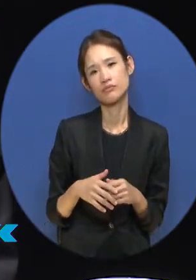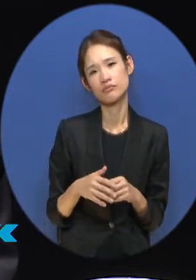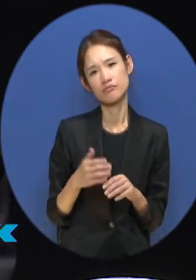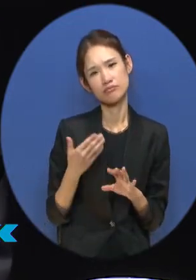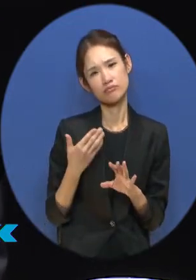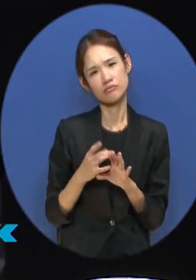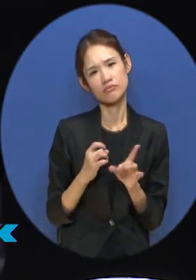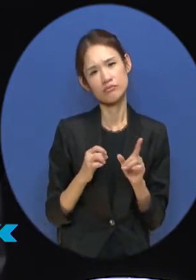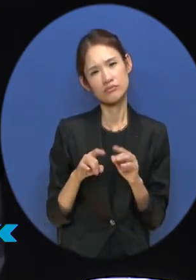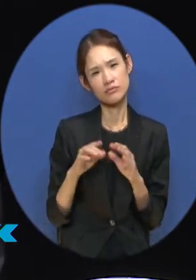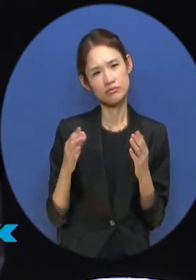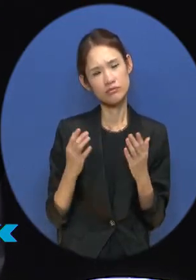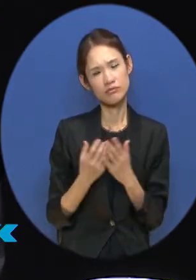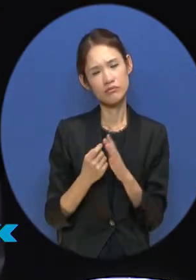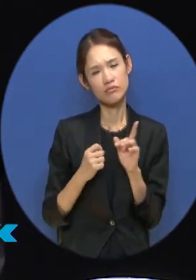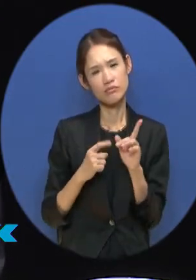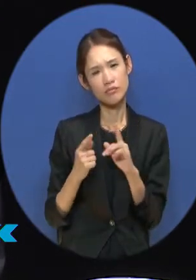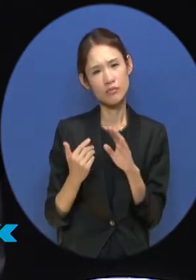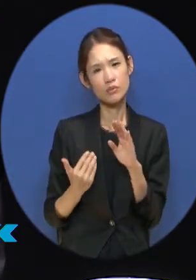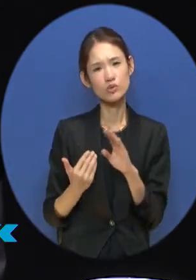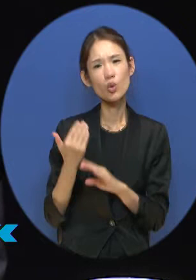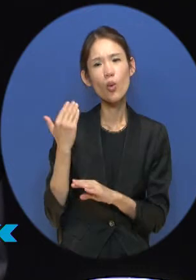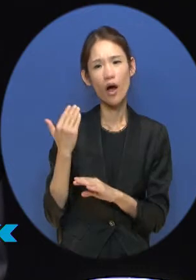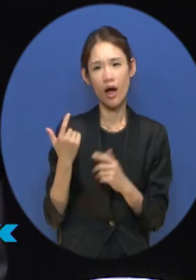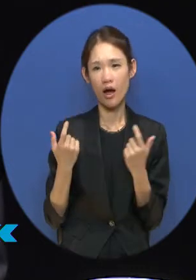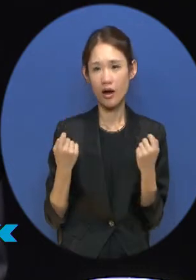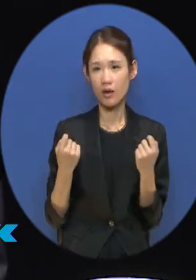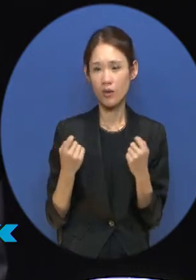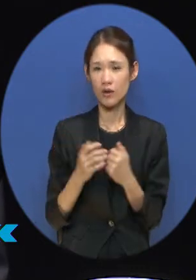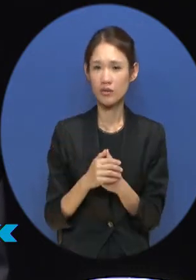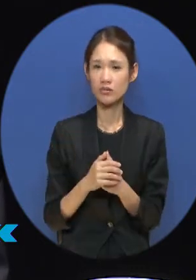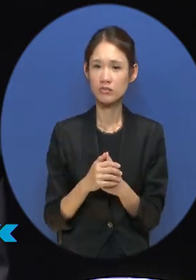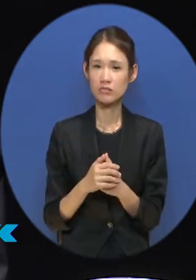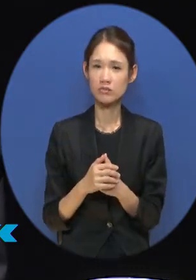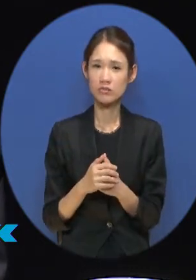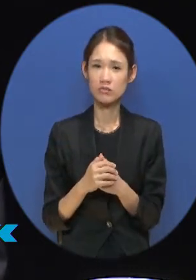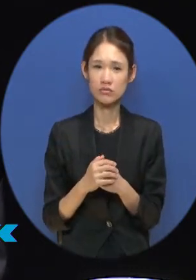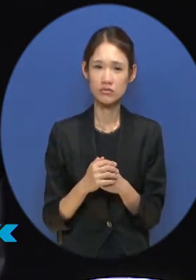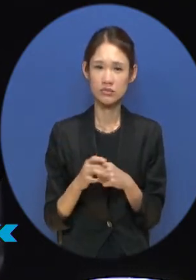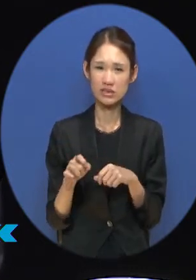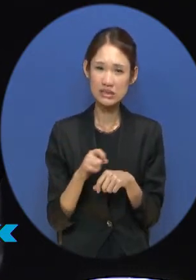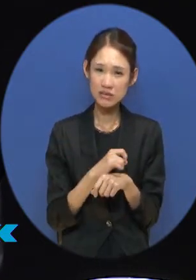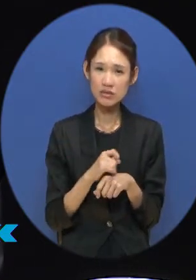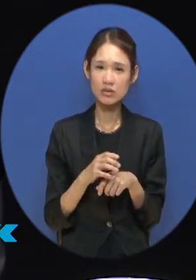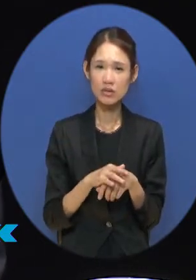웬만한 부분들은 다 이제 초과한다고 볼 수가 있겠고요. 특히